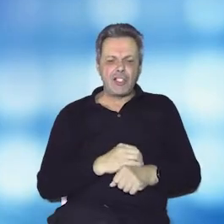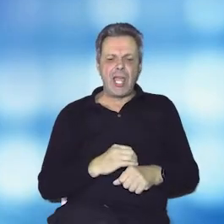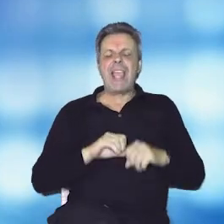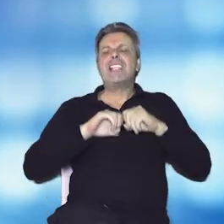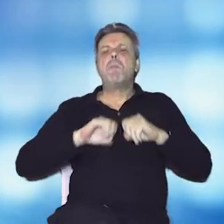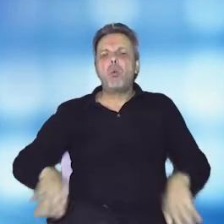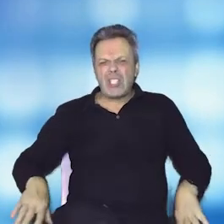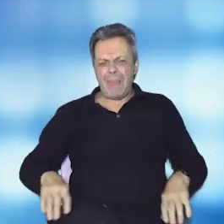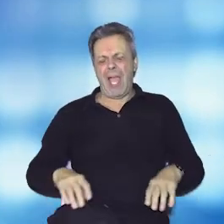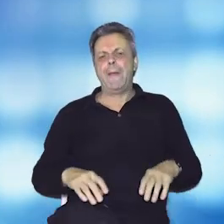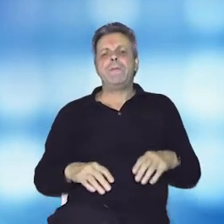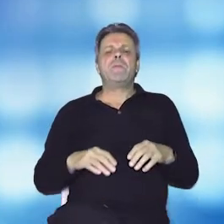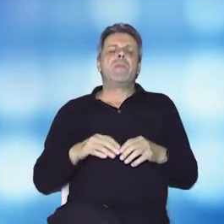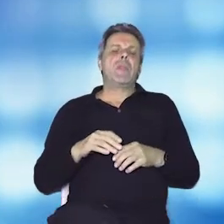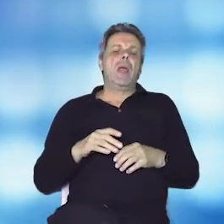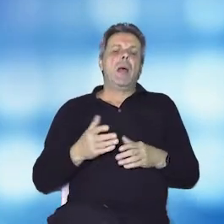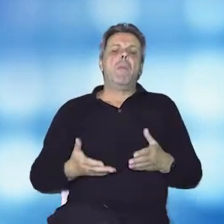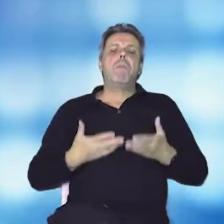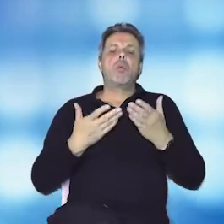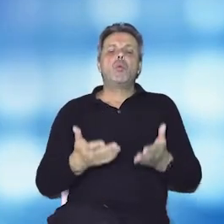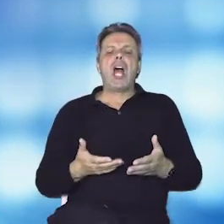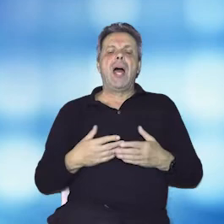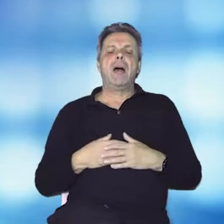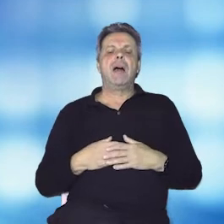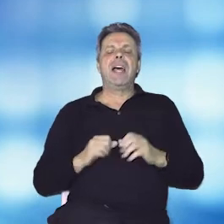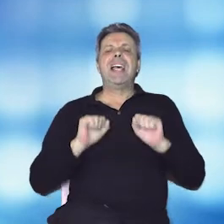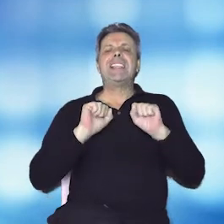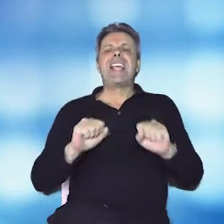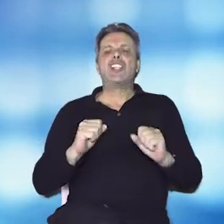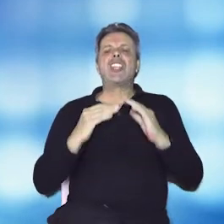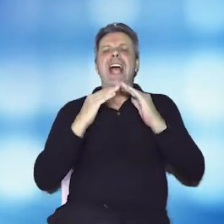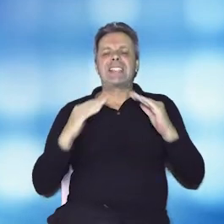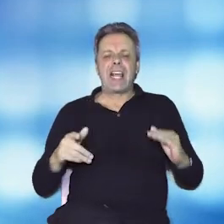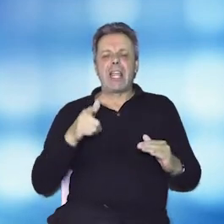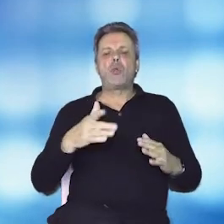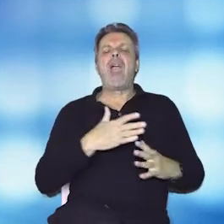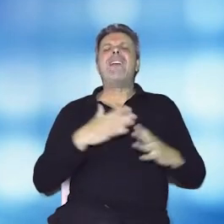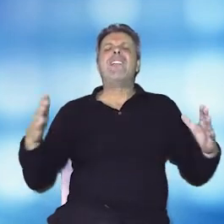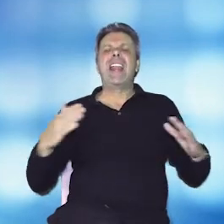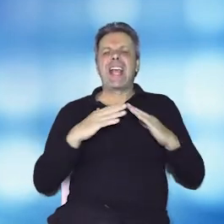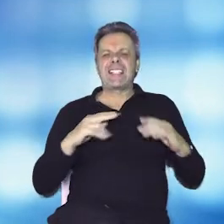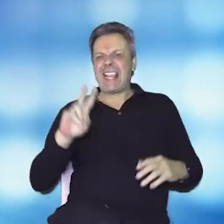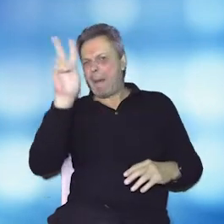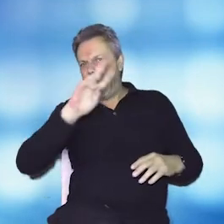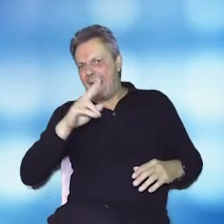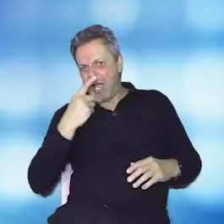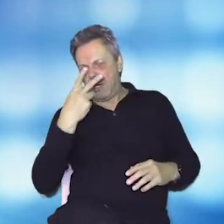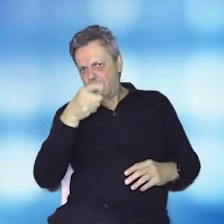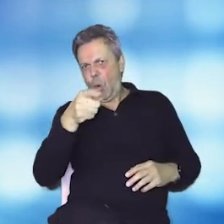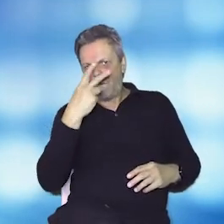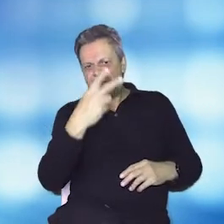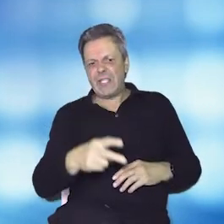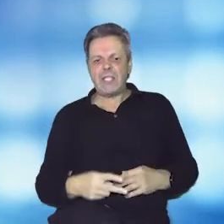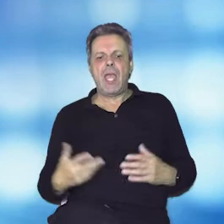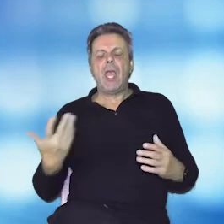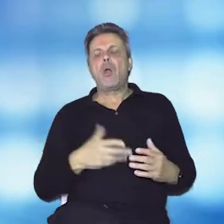ispuštanja radioaktivnosti prvenstveno pruža takozvani zaštitna zgrada. To je ta velika zgrada plave boje koju vidite,